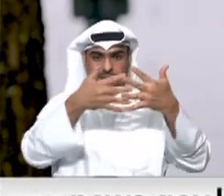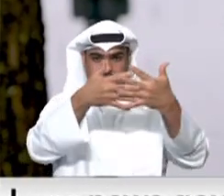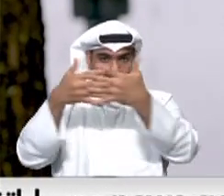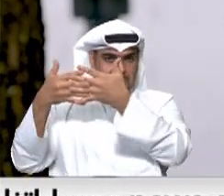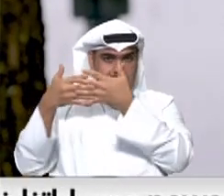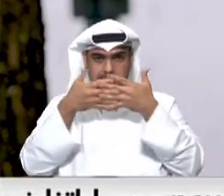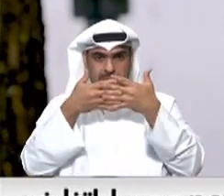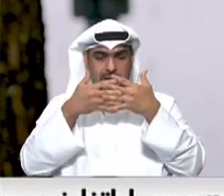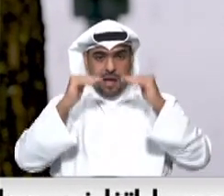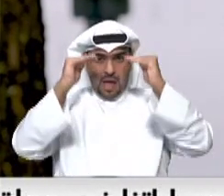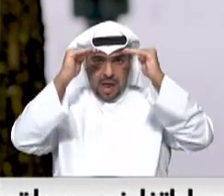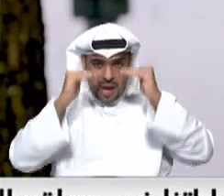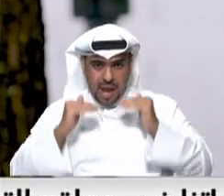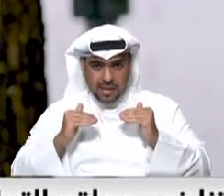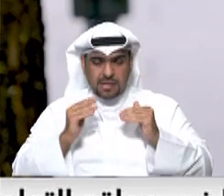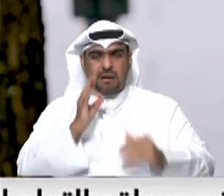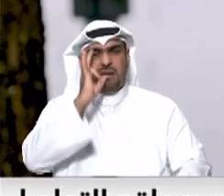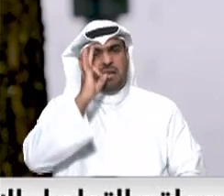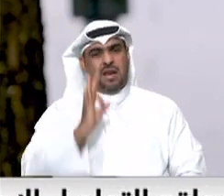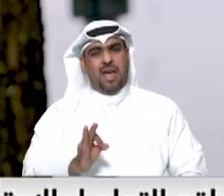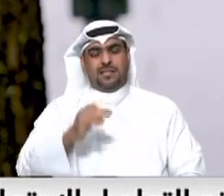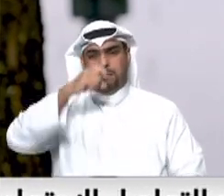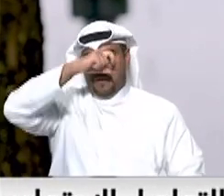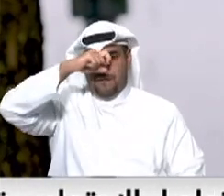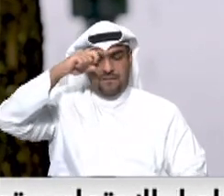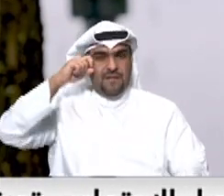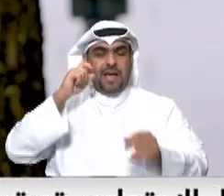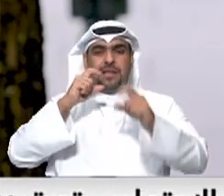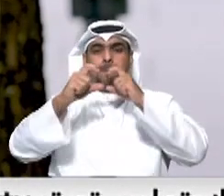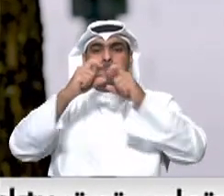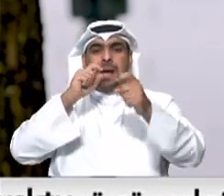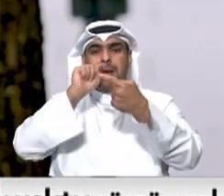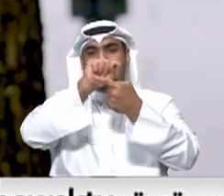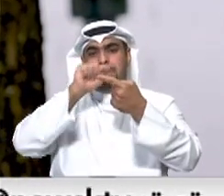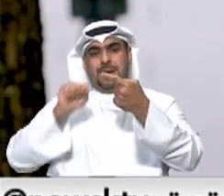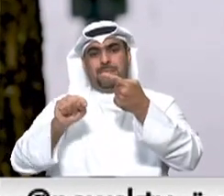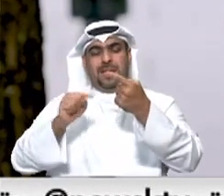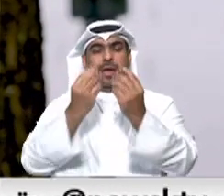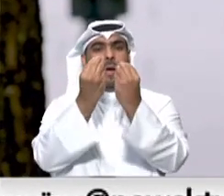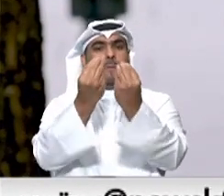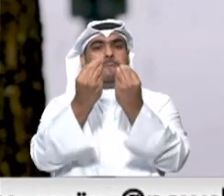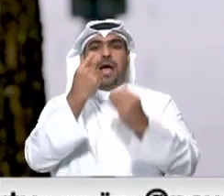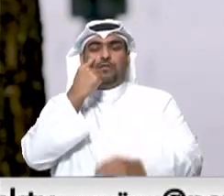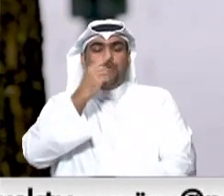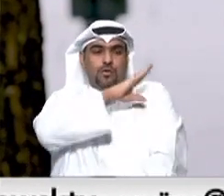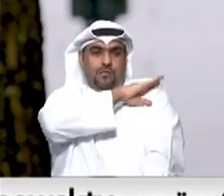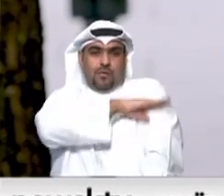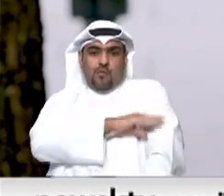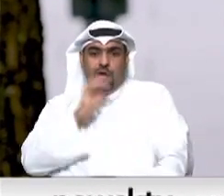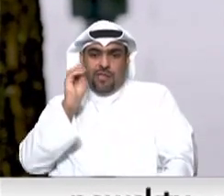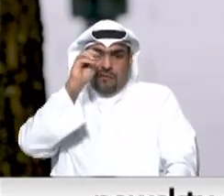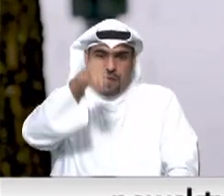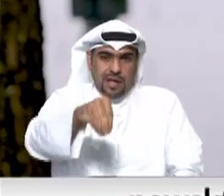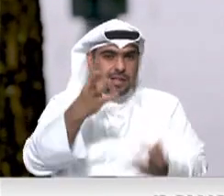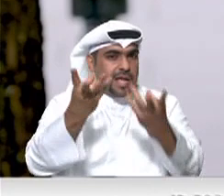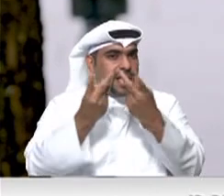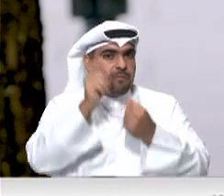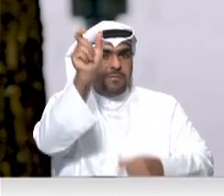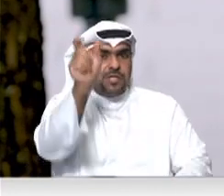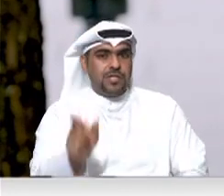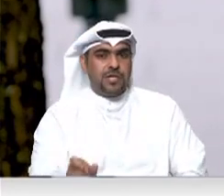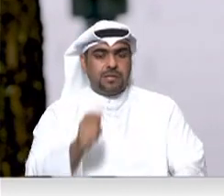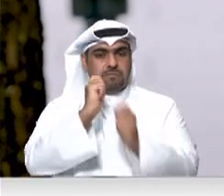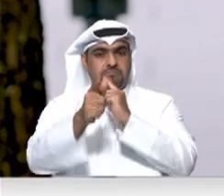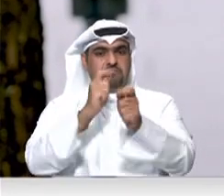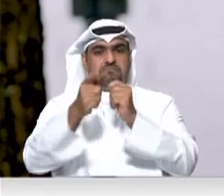في اجتماع المركزي شهر يوليو على الرغم من انتظار تقرير الوظائف وبيانات التضخم من خلال مؤشر اسعار المستهلكين في